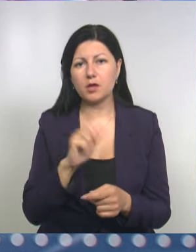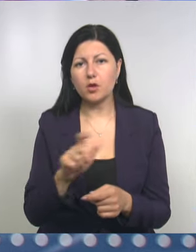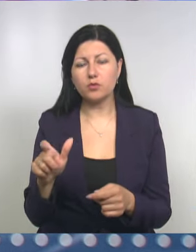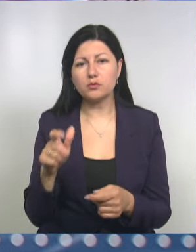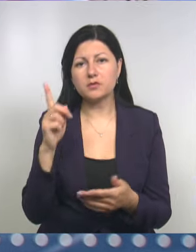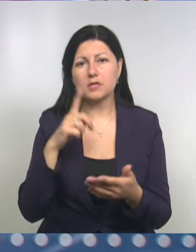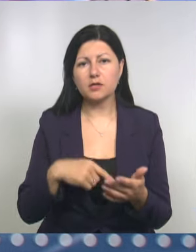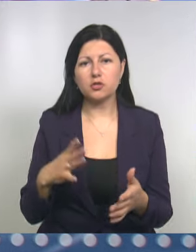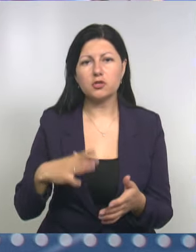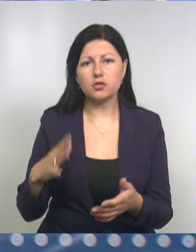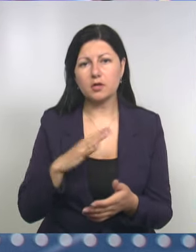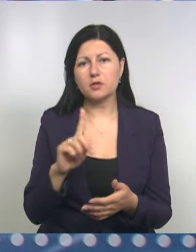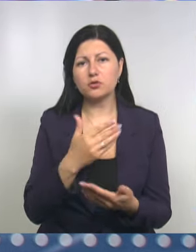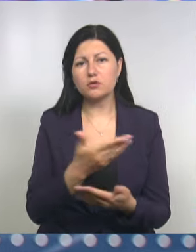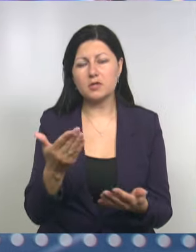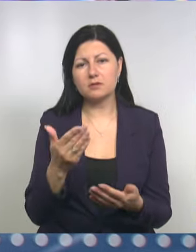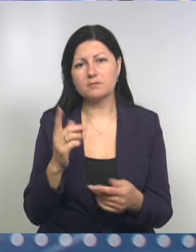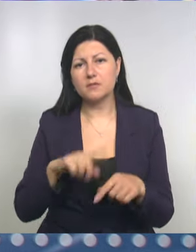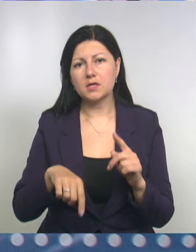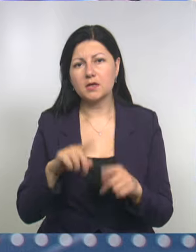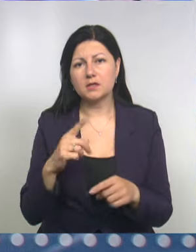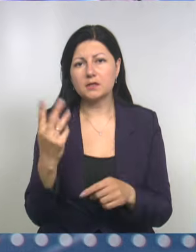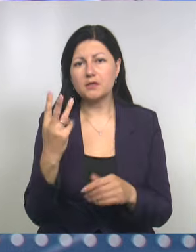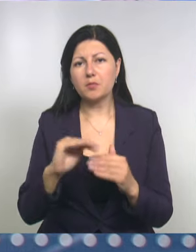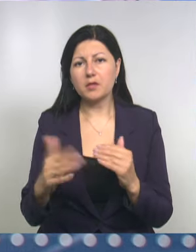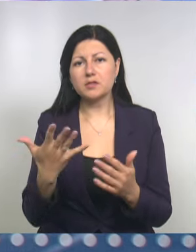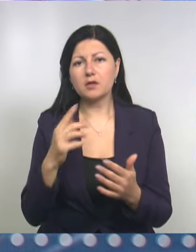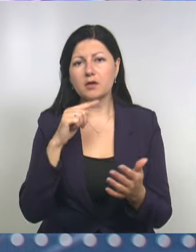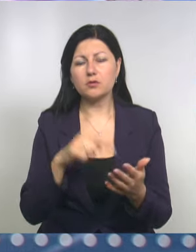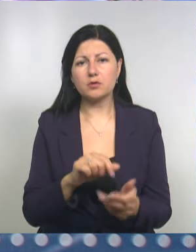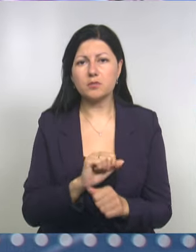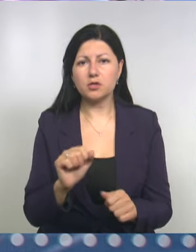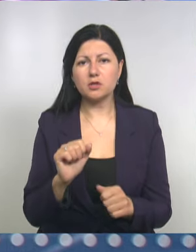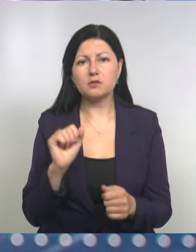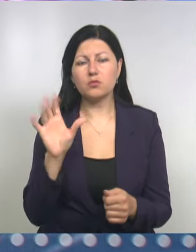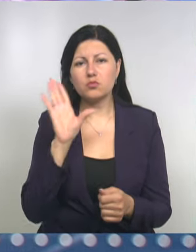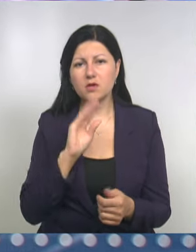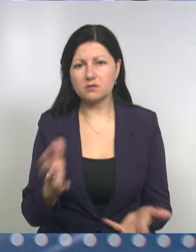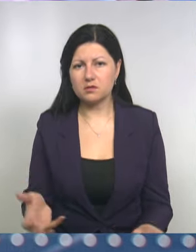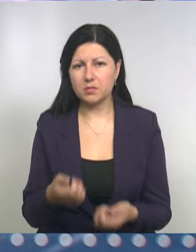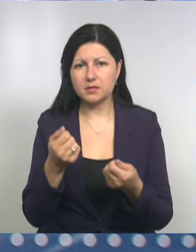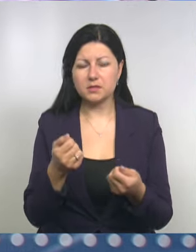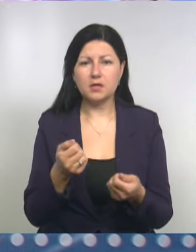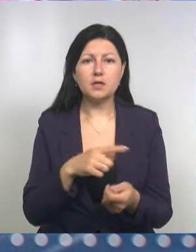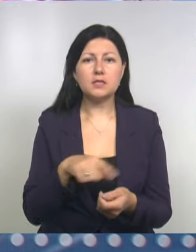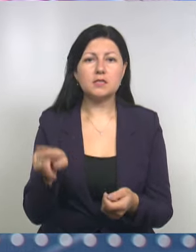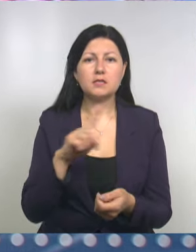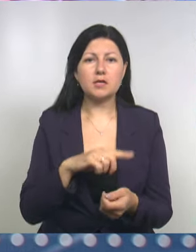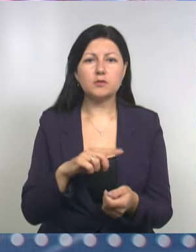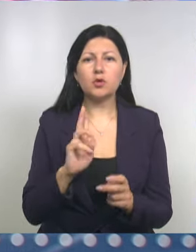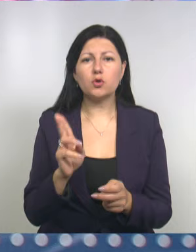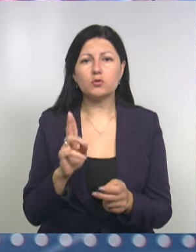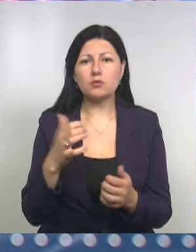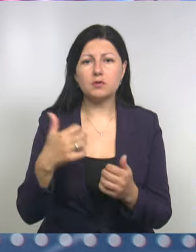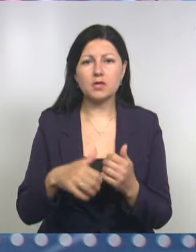их родных, находившихся в квартирах третьего подъезда, на которые пришелся основной удар, удастся спасти. С несколькими из тех, кто не